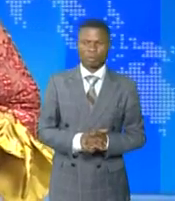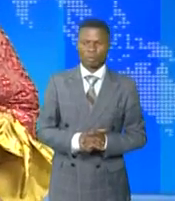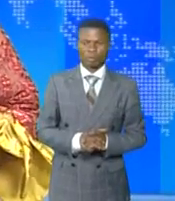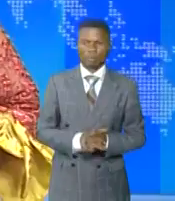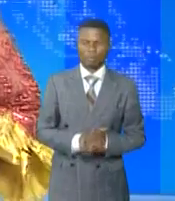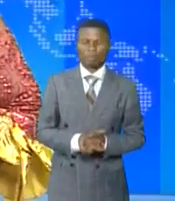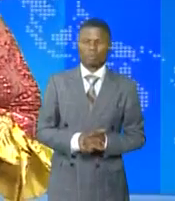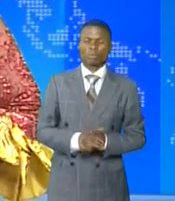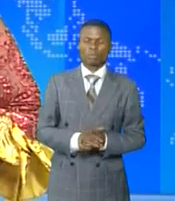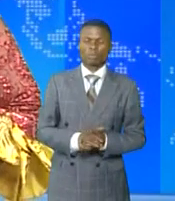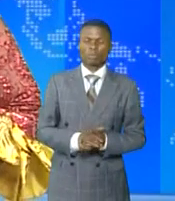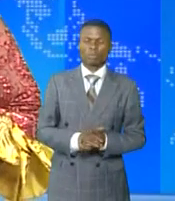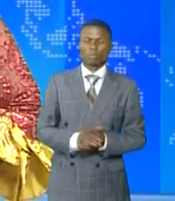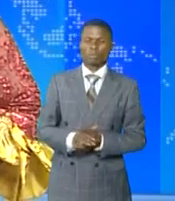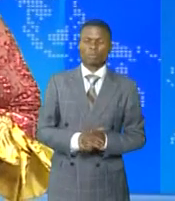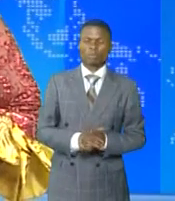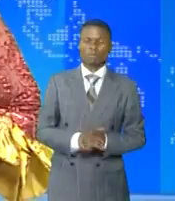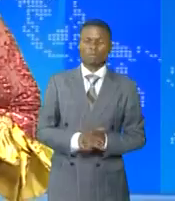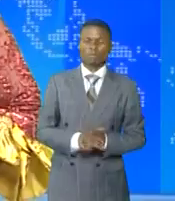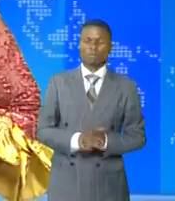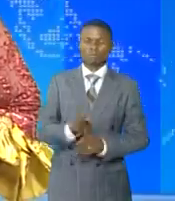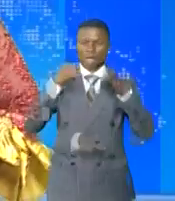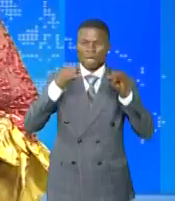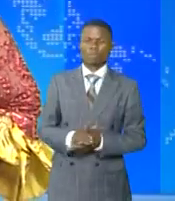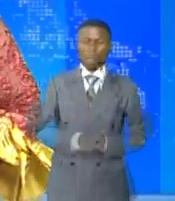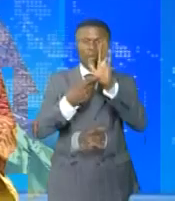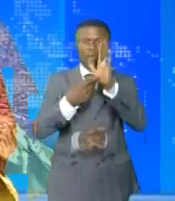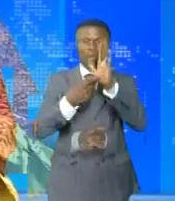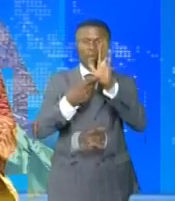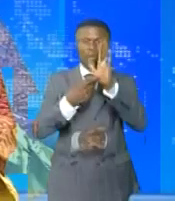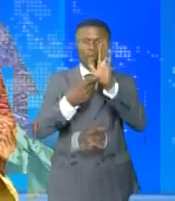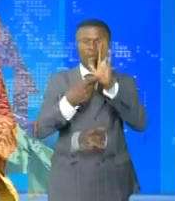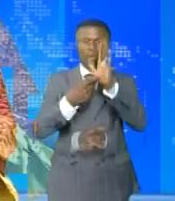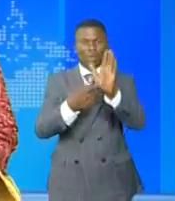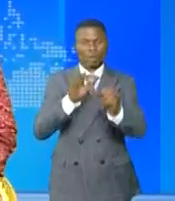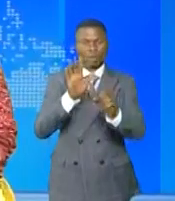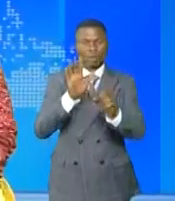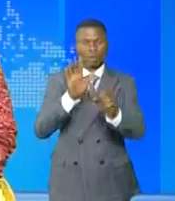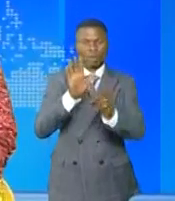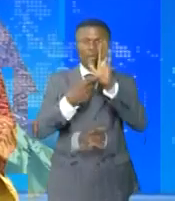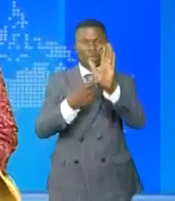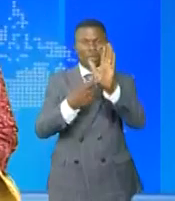Mais la direction des informations va voir différentes productions